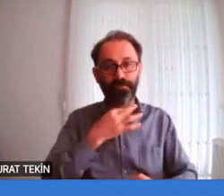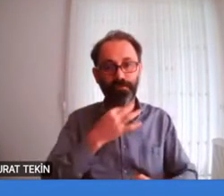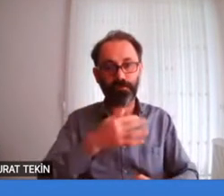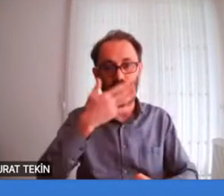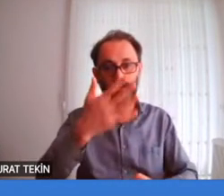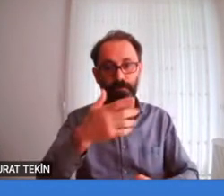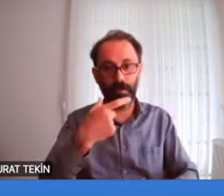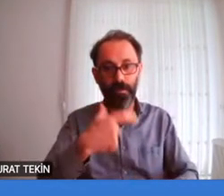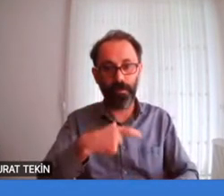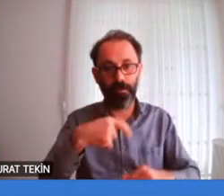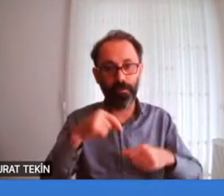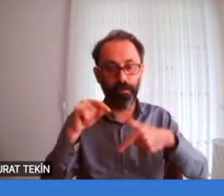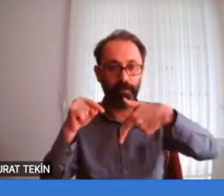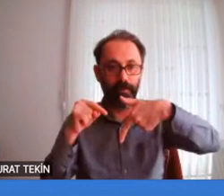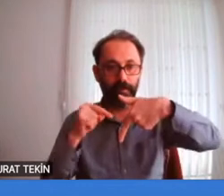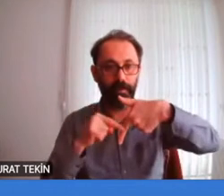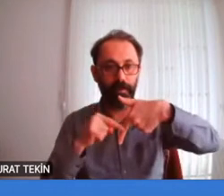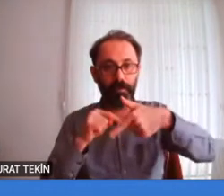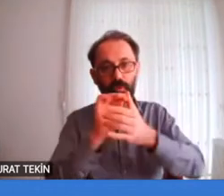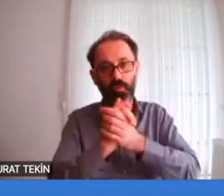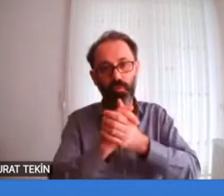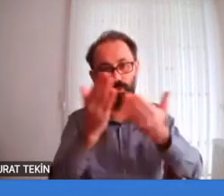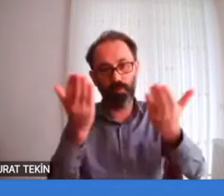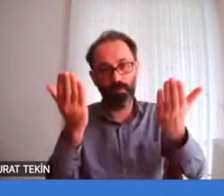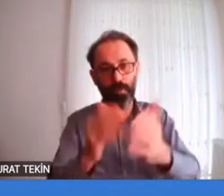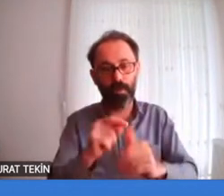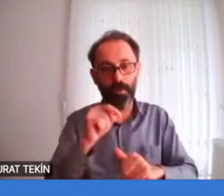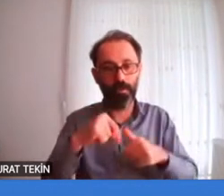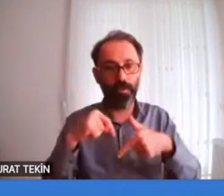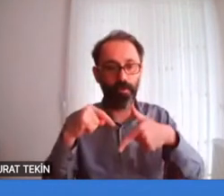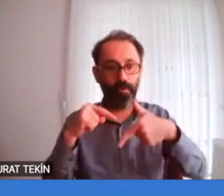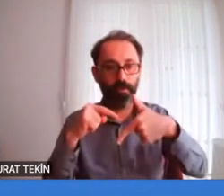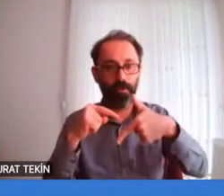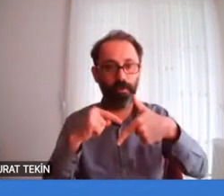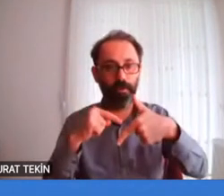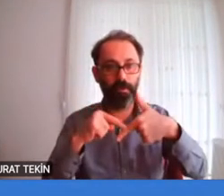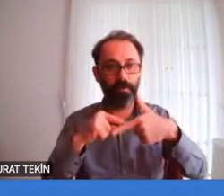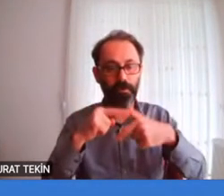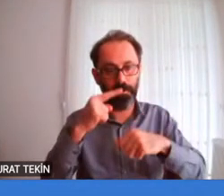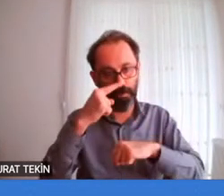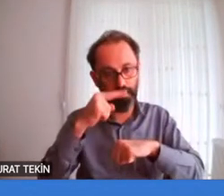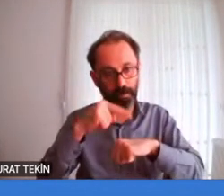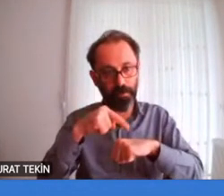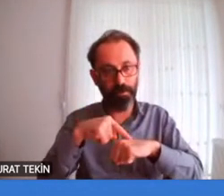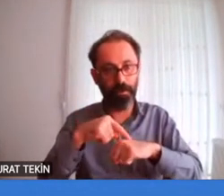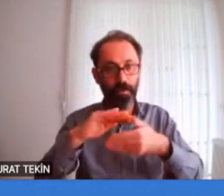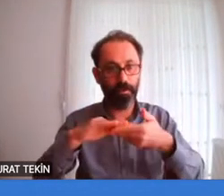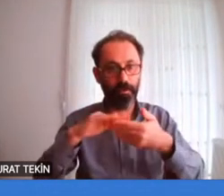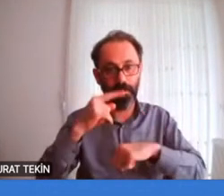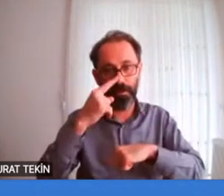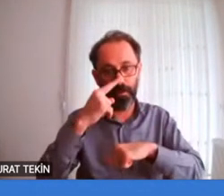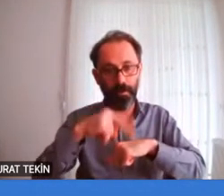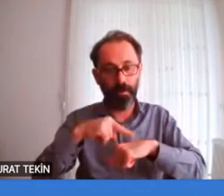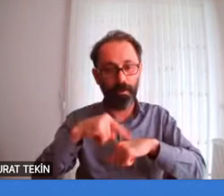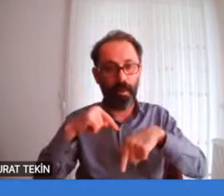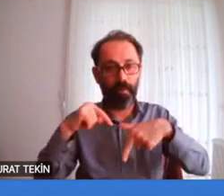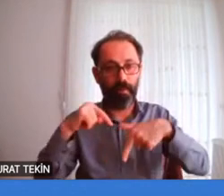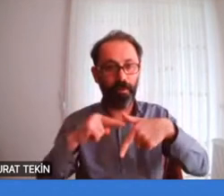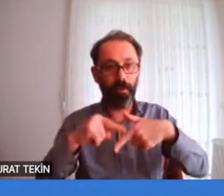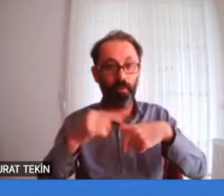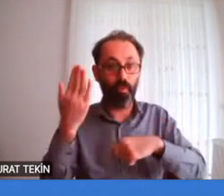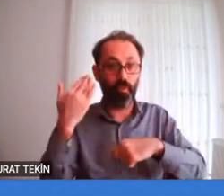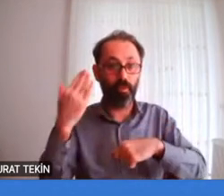Özellikle federasyonu kutluyorum. Yani federasyon inandı. Evet, arkadaşlarımız inandı ama federasyon daha önce inandı